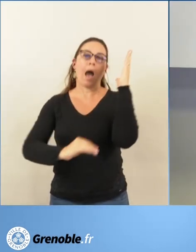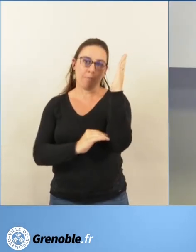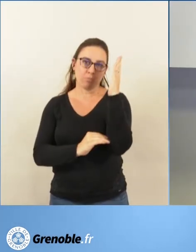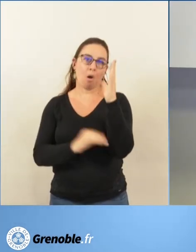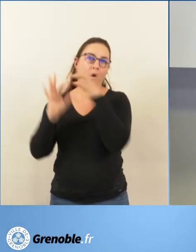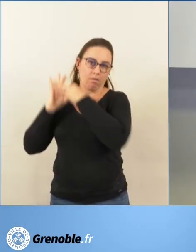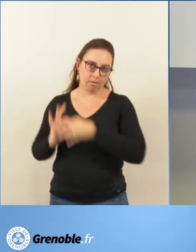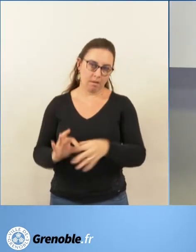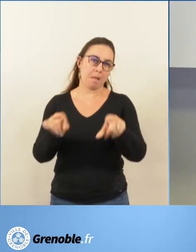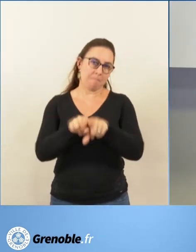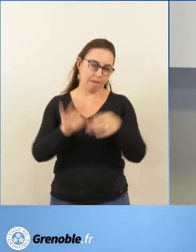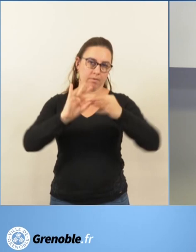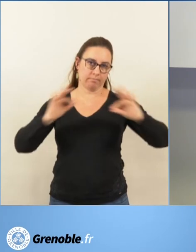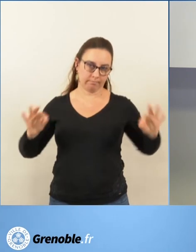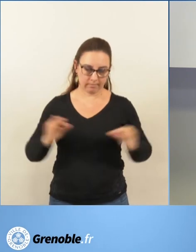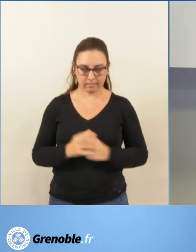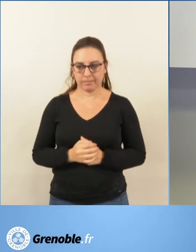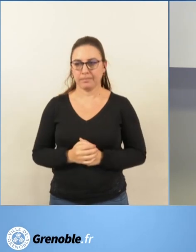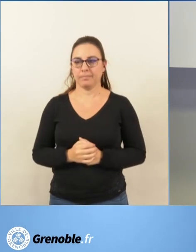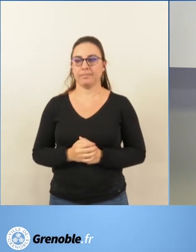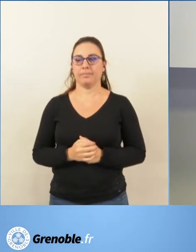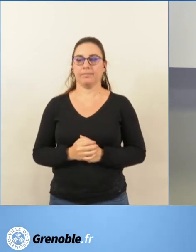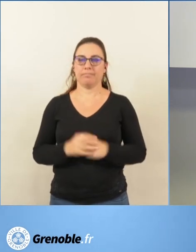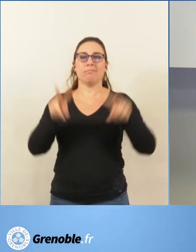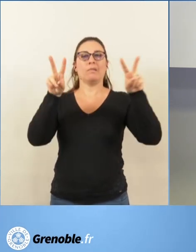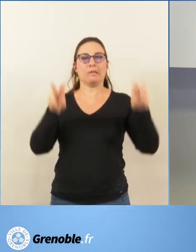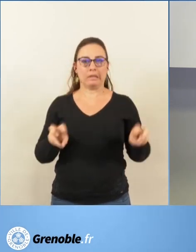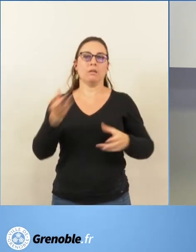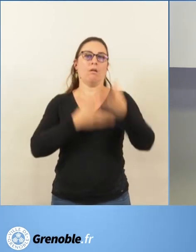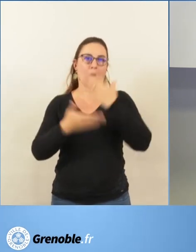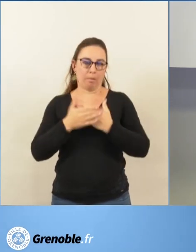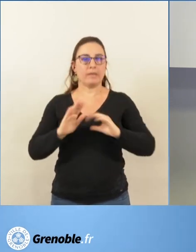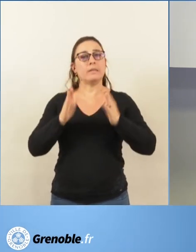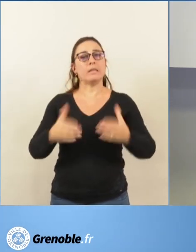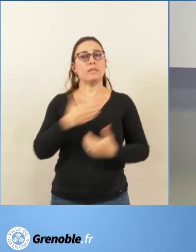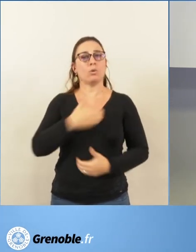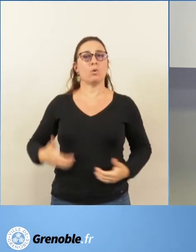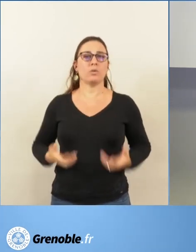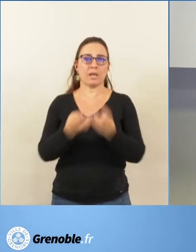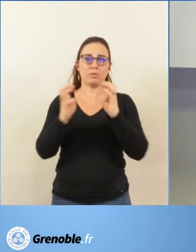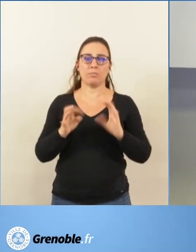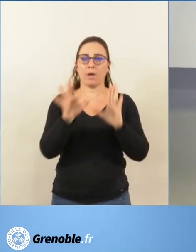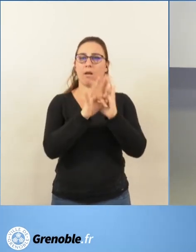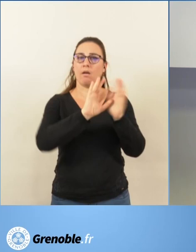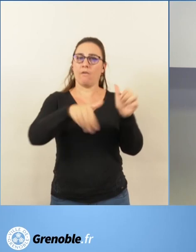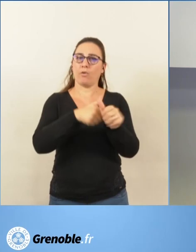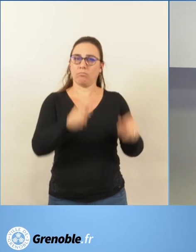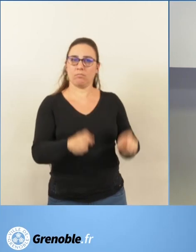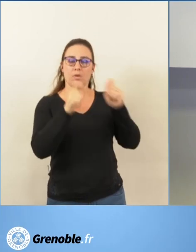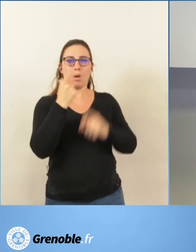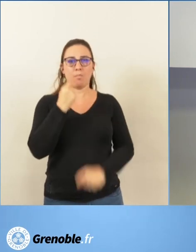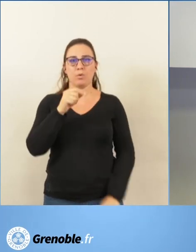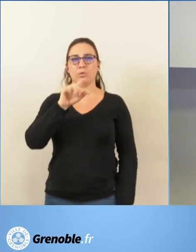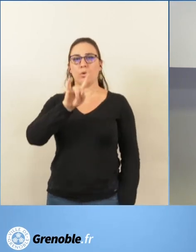je vous décris de même remplacer le titre par décision du conseil municipal de retrait des fonctions d'adjoint de Monsieur Hakim